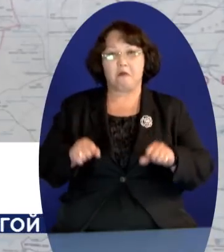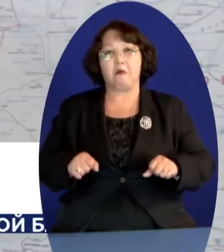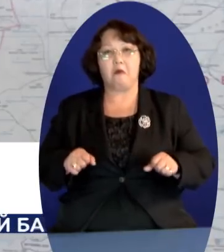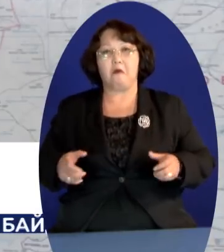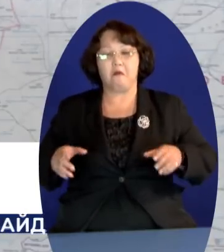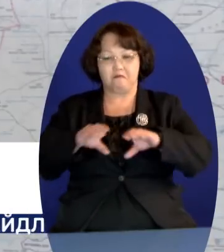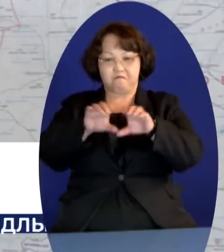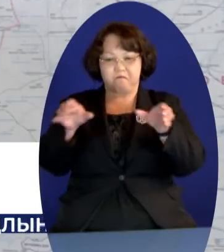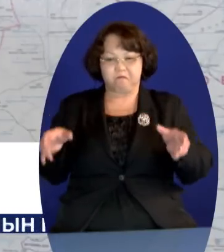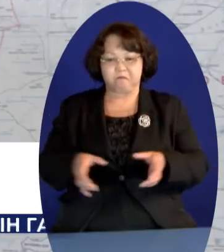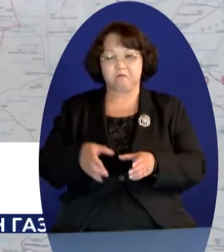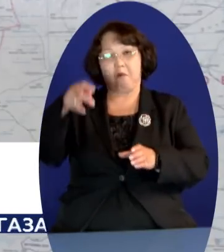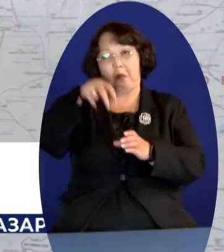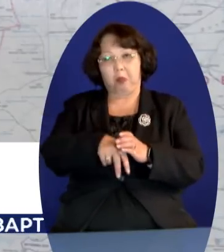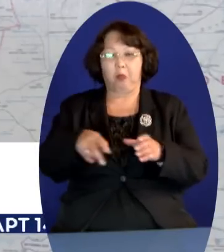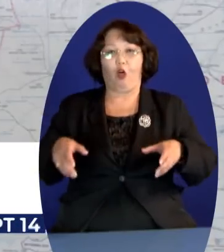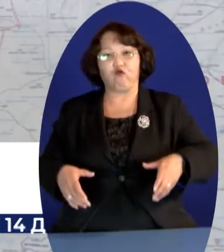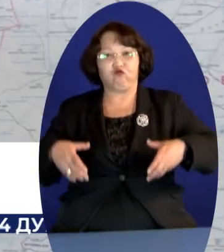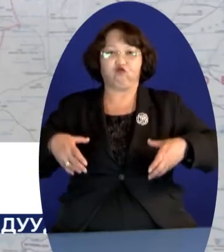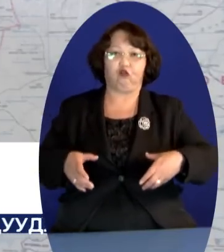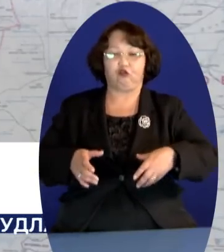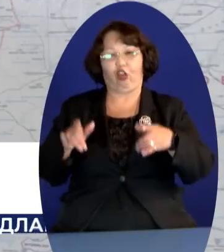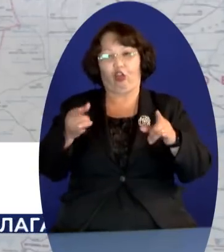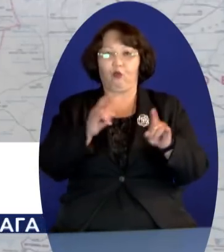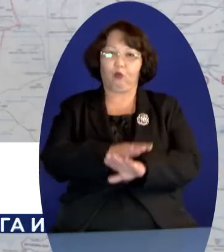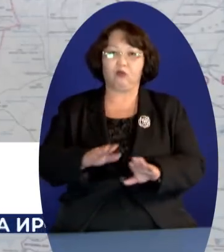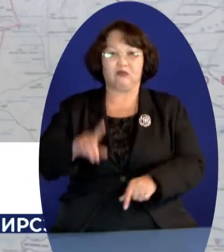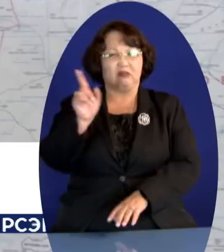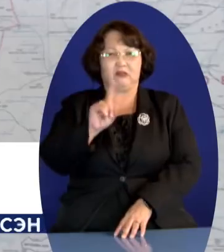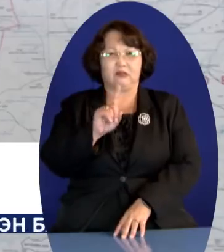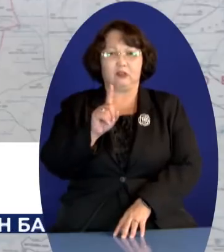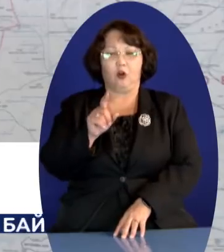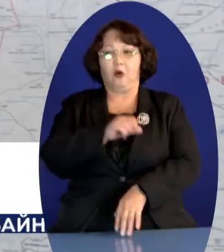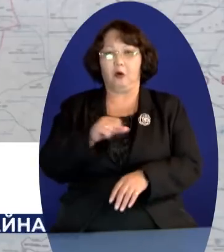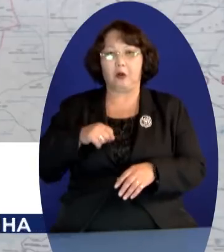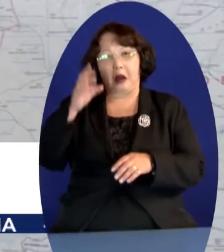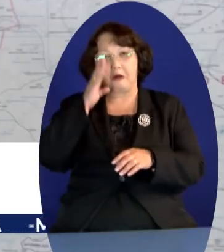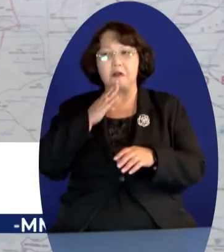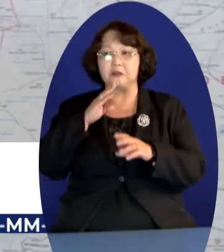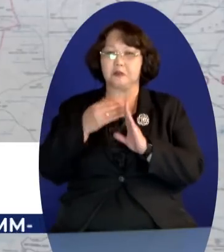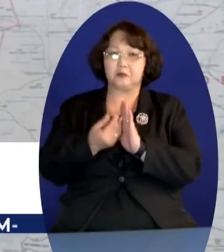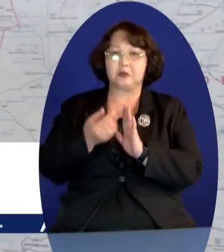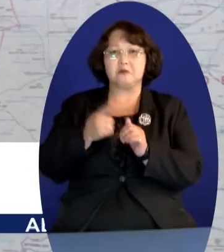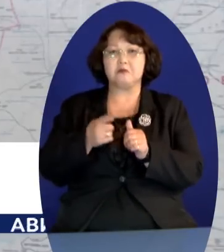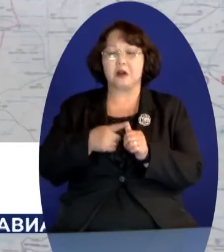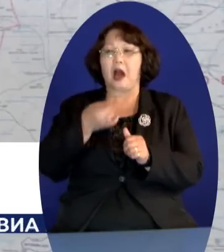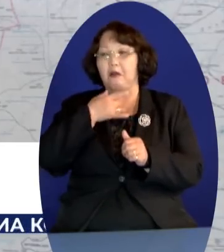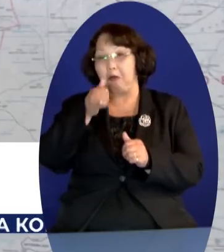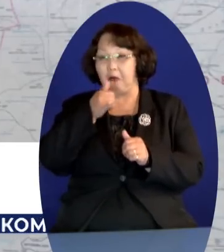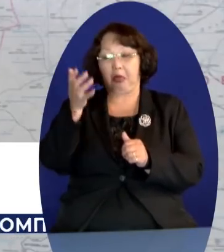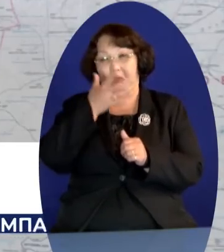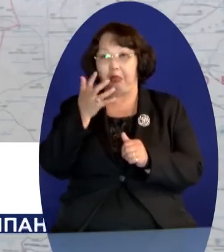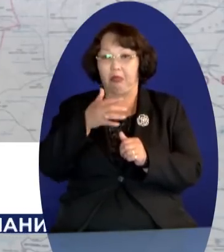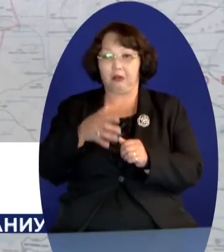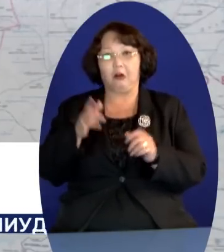одоо өр хөвгдүүдэд тоглуулах маягаар одоо ус руу оруулахгүй өөрсдөө арх болон одоо согтууруулахунда ус үйдээс голын ус